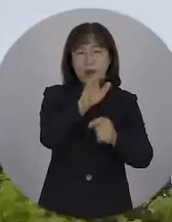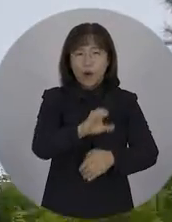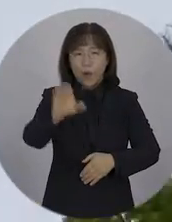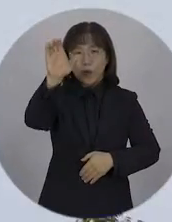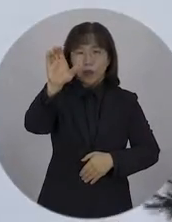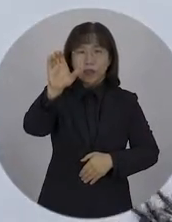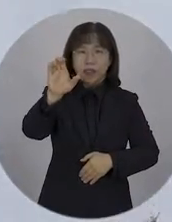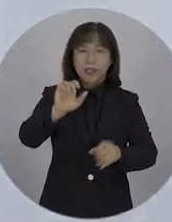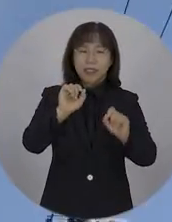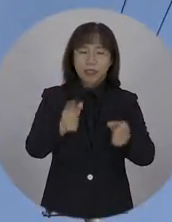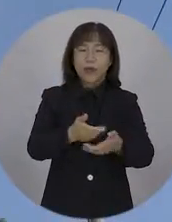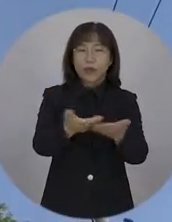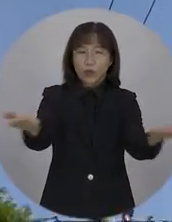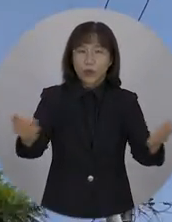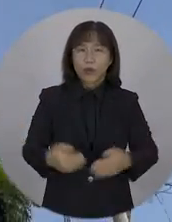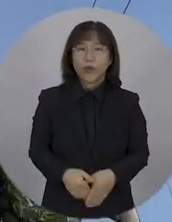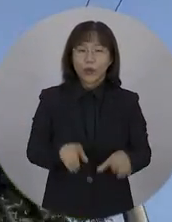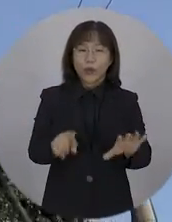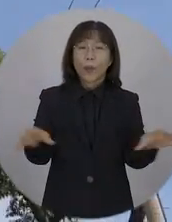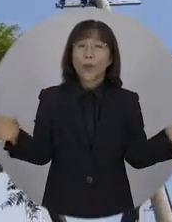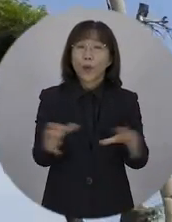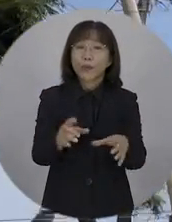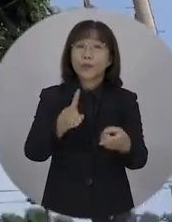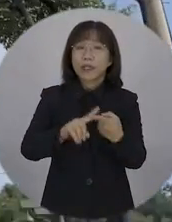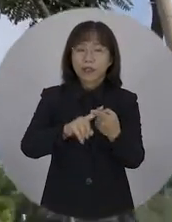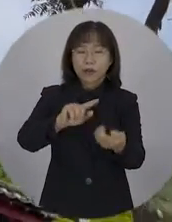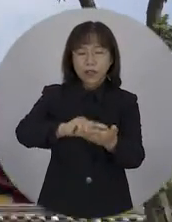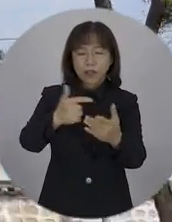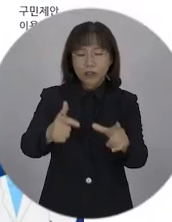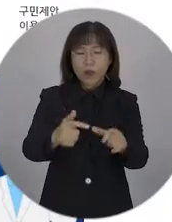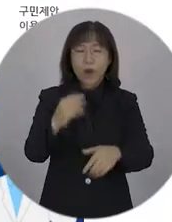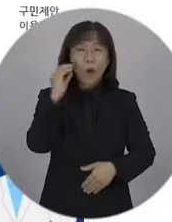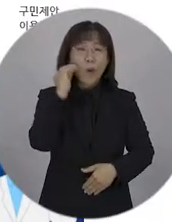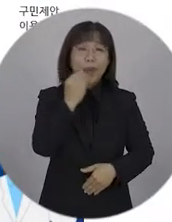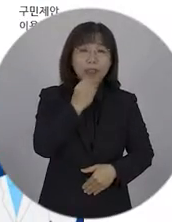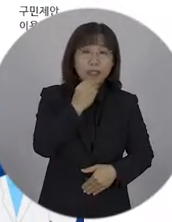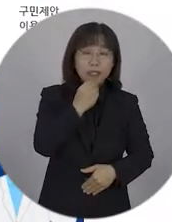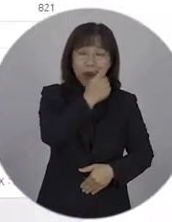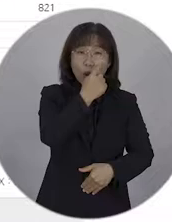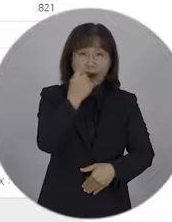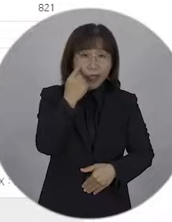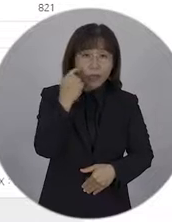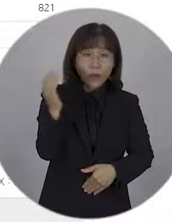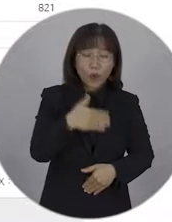구정 홍보매체에 업로드 기회를 제공합니다. 이번 모집에 대한 자세한